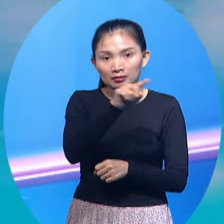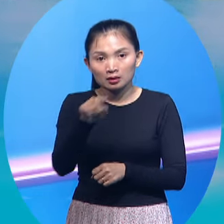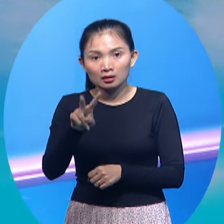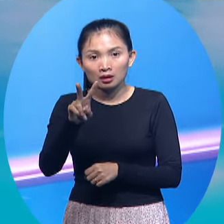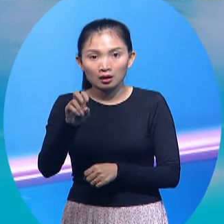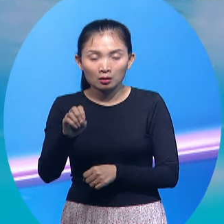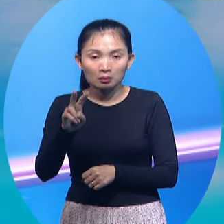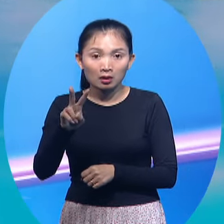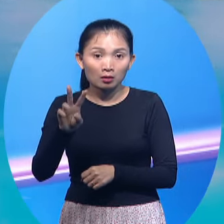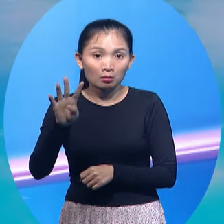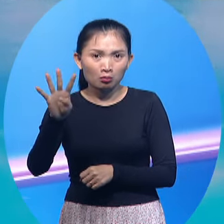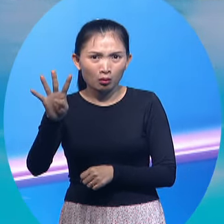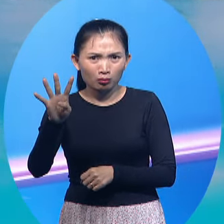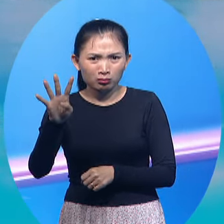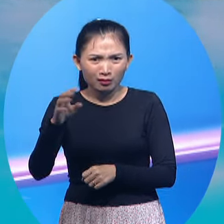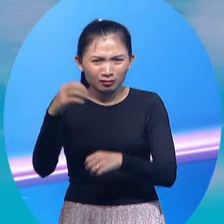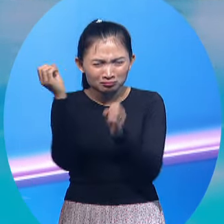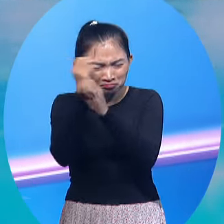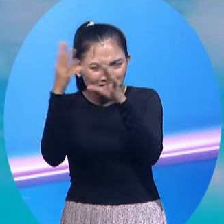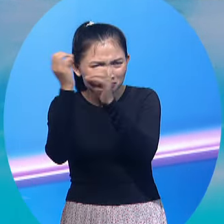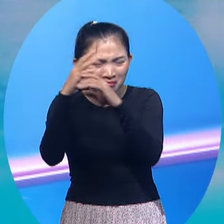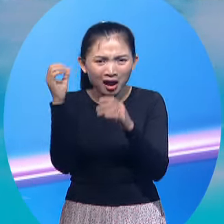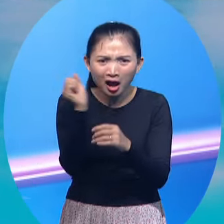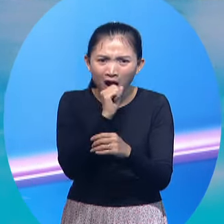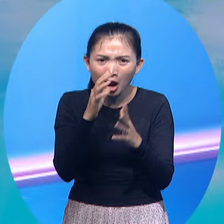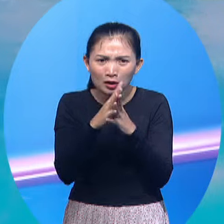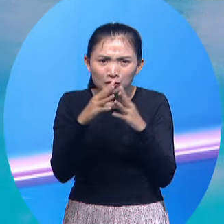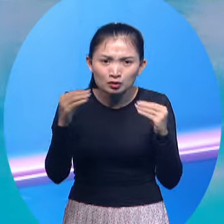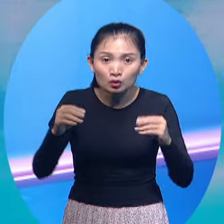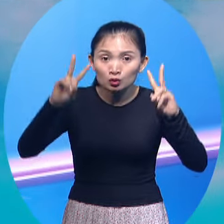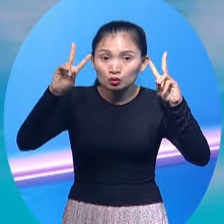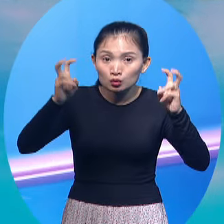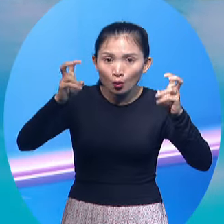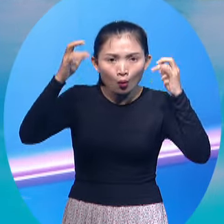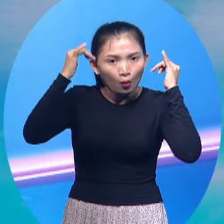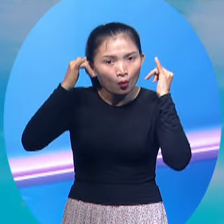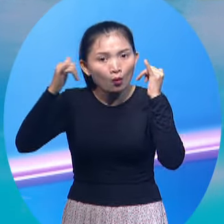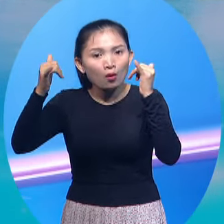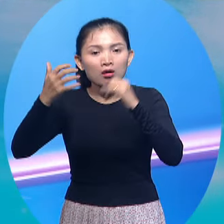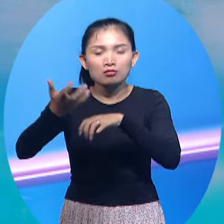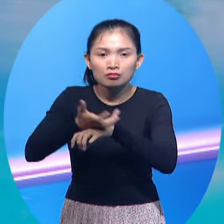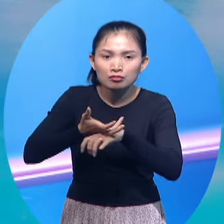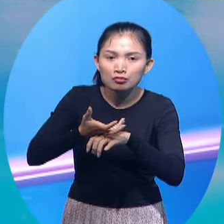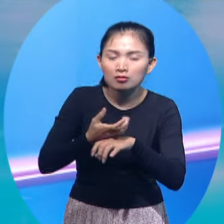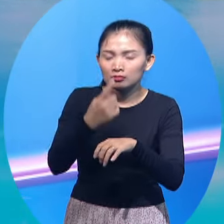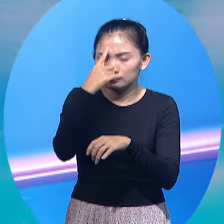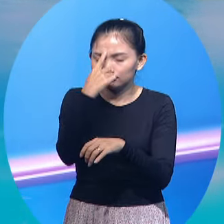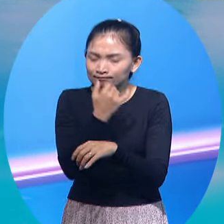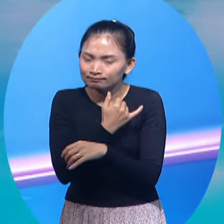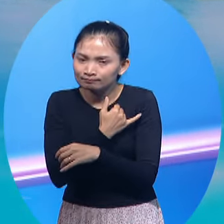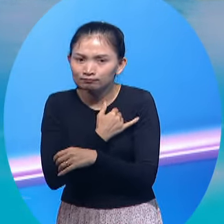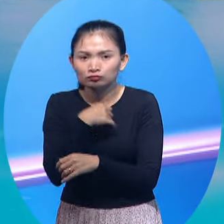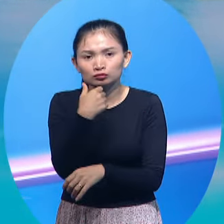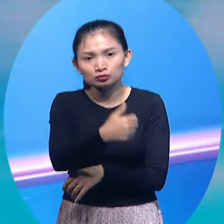lục gia Thiện Hảo đã sáng tác nhiều ca khúc đa dạng nhiều thể loại về quê hương đất nước, về tình yêu con người, cùng nhiều thể loại tấu hài và cải